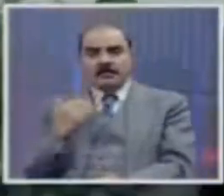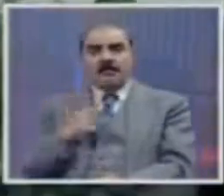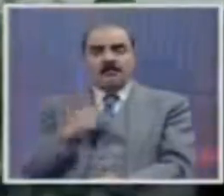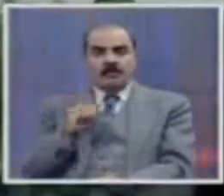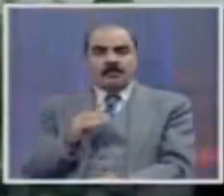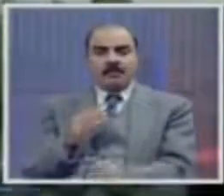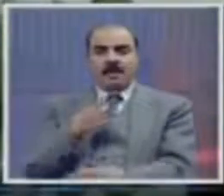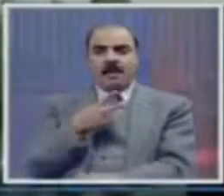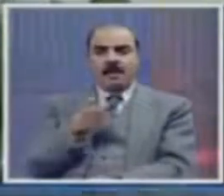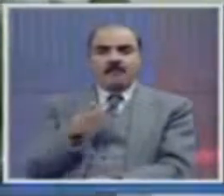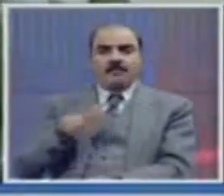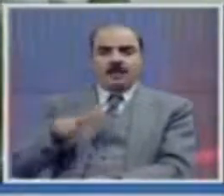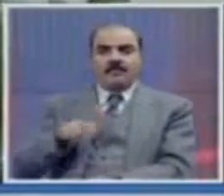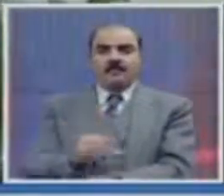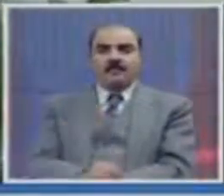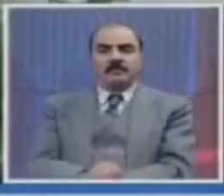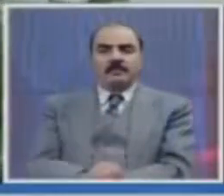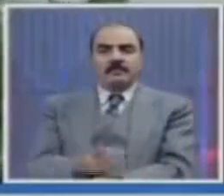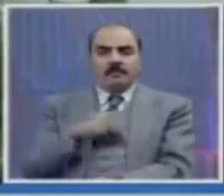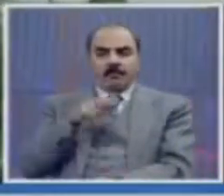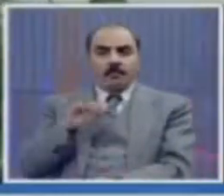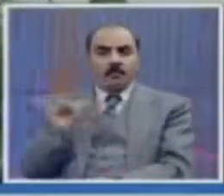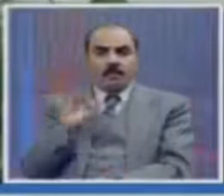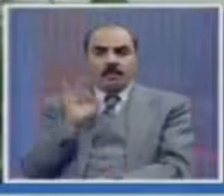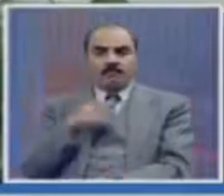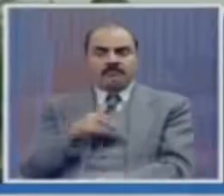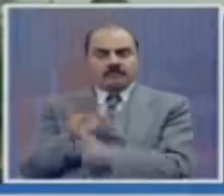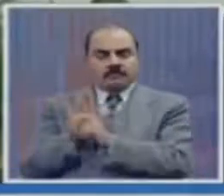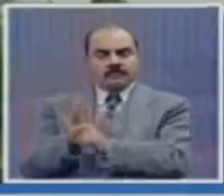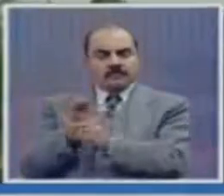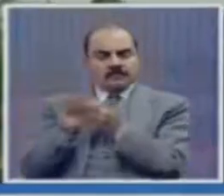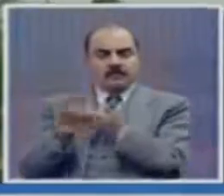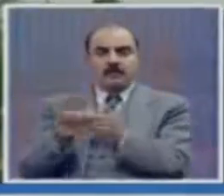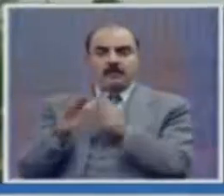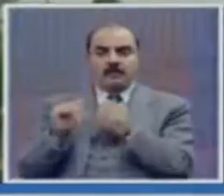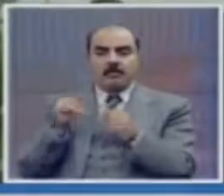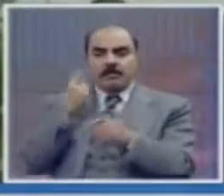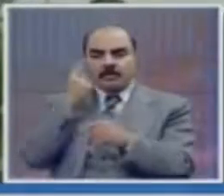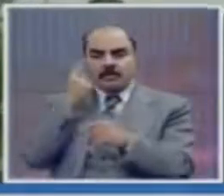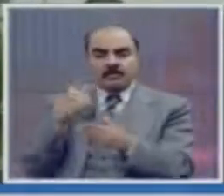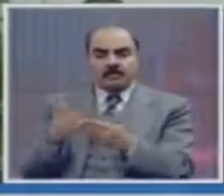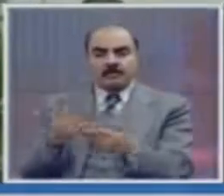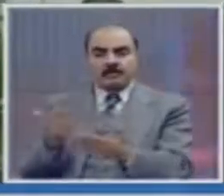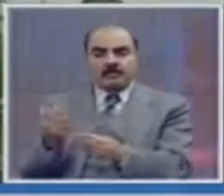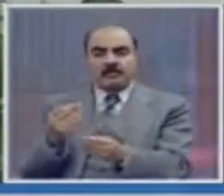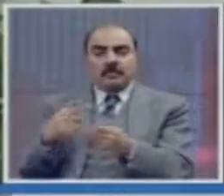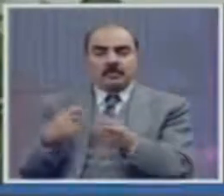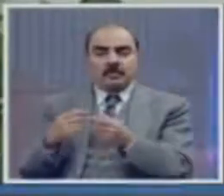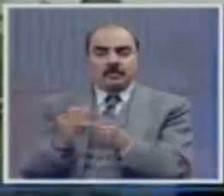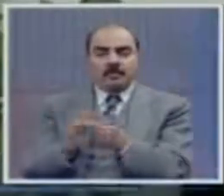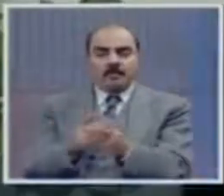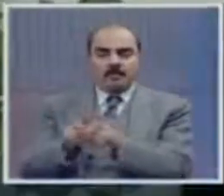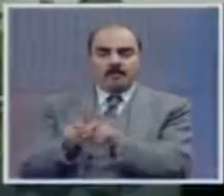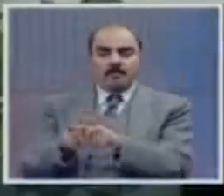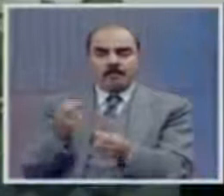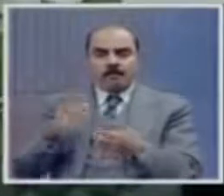منذ عام 2016 ونحن مهتمون بدعم هذا التعاون مع مصر لتأسيس هذه الكلية التكنولوجية ضمن